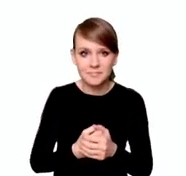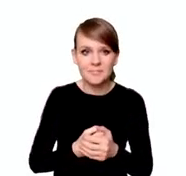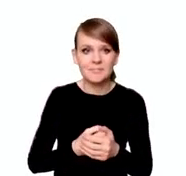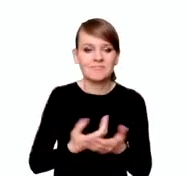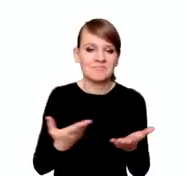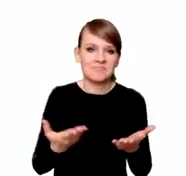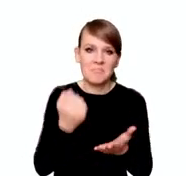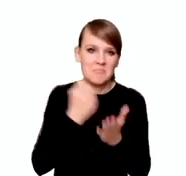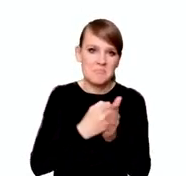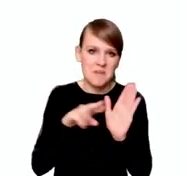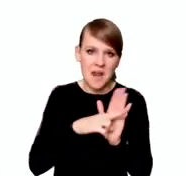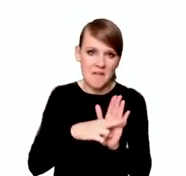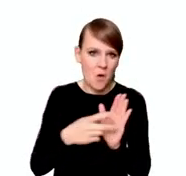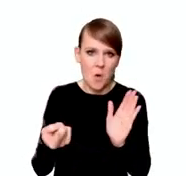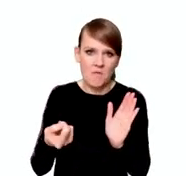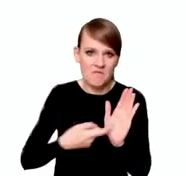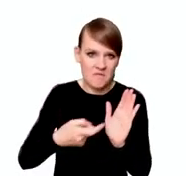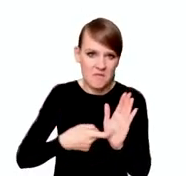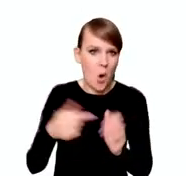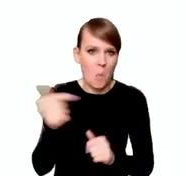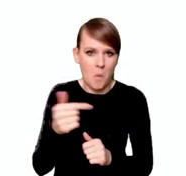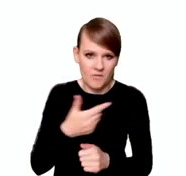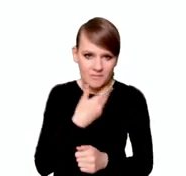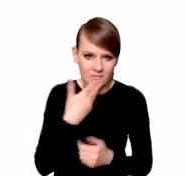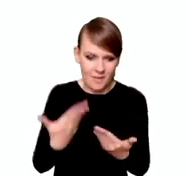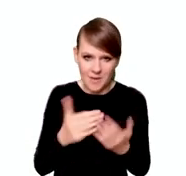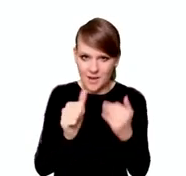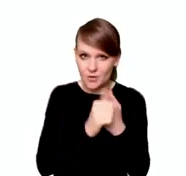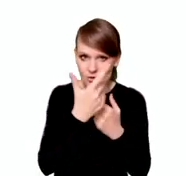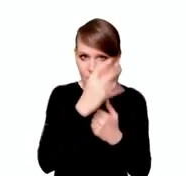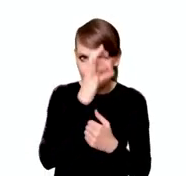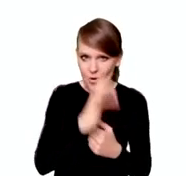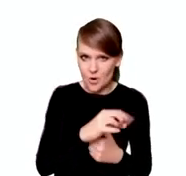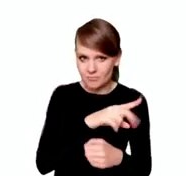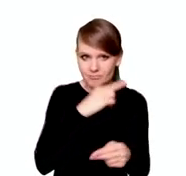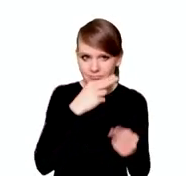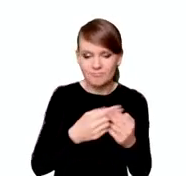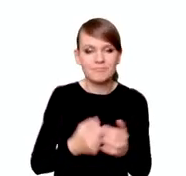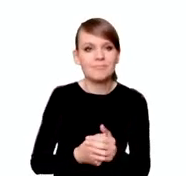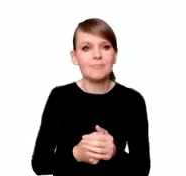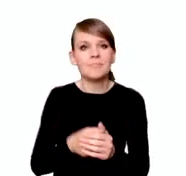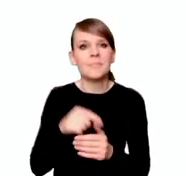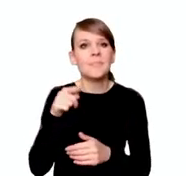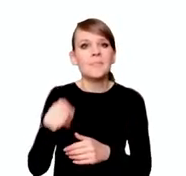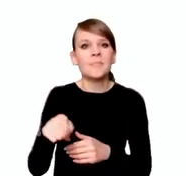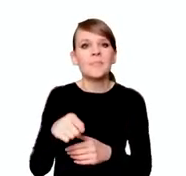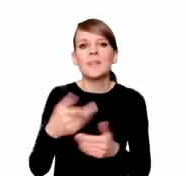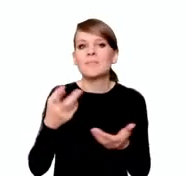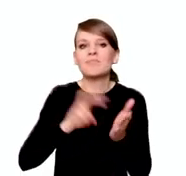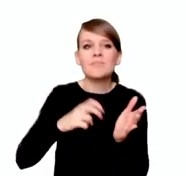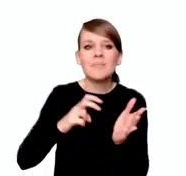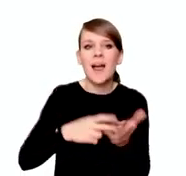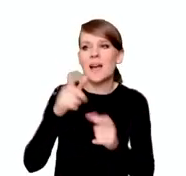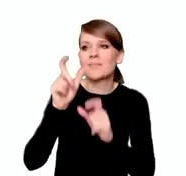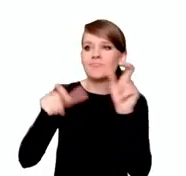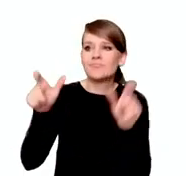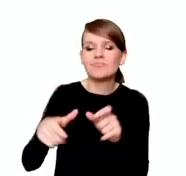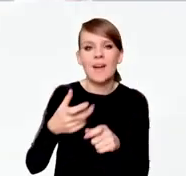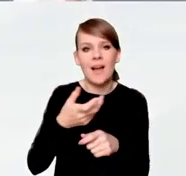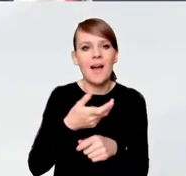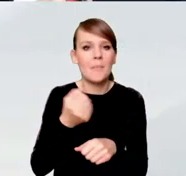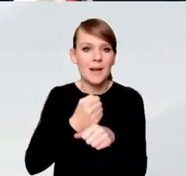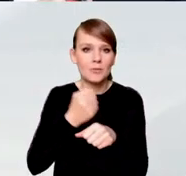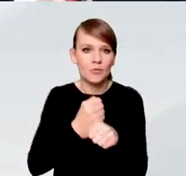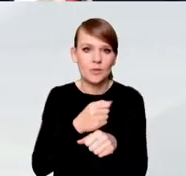prawnego, 63% odpowiedzi, brak odpowiednich zasobów kadrowych do przygotowania takich raportów, również